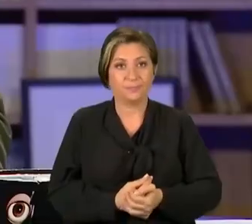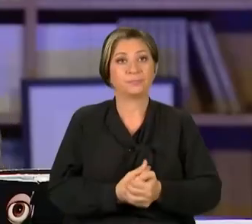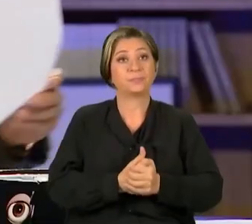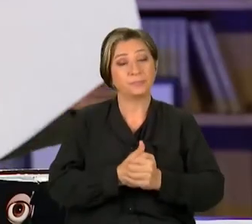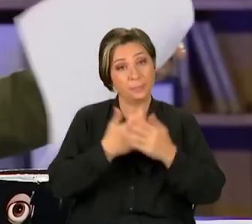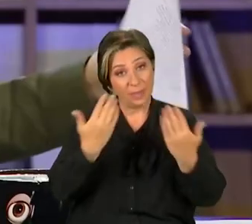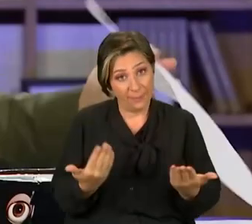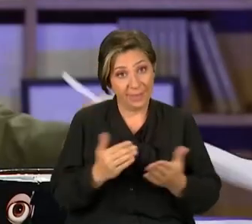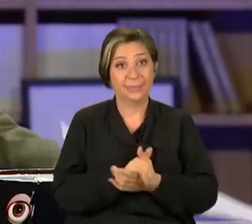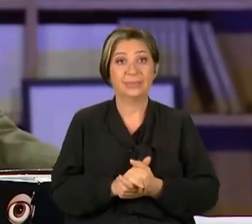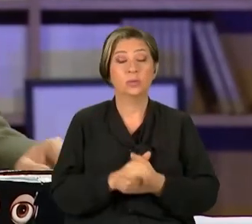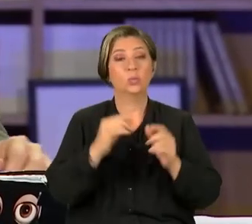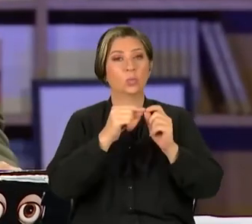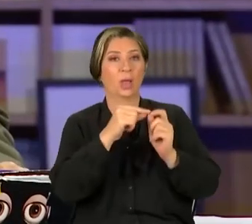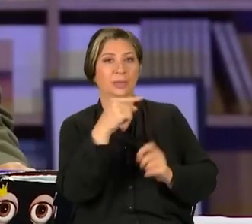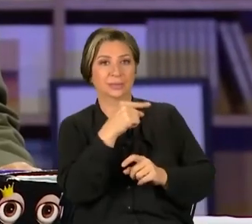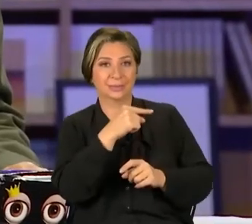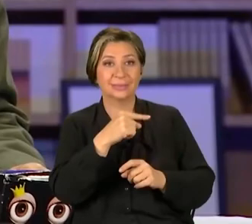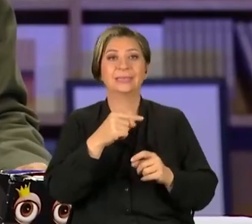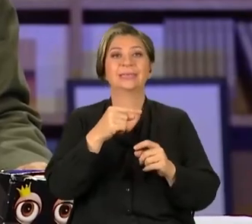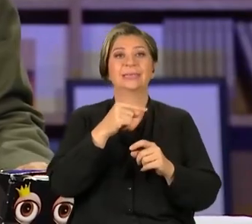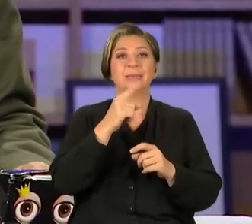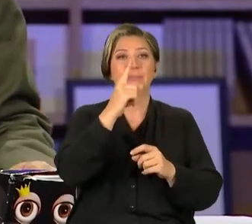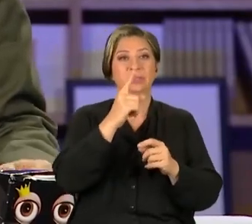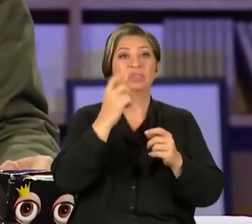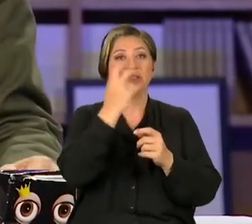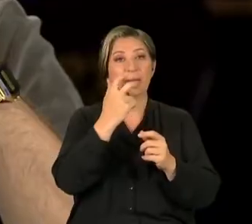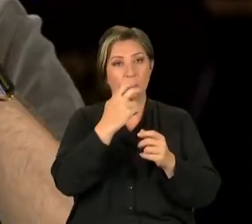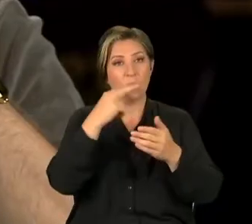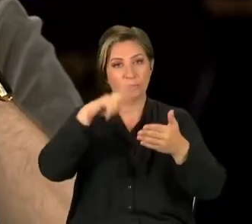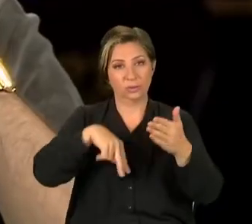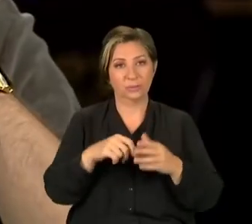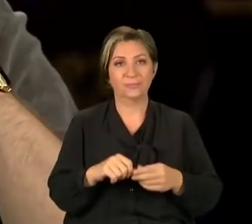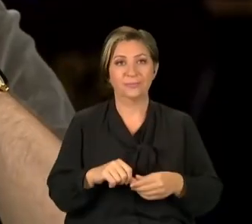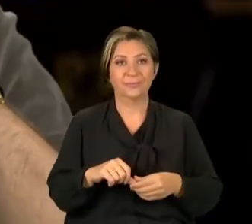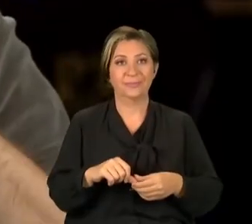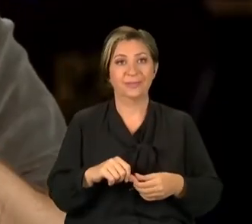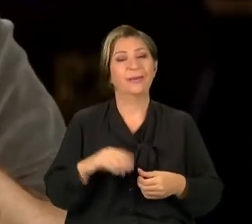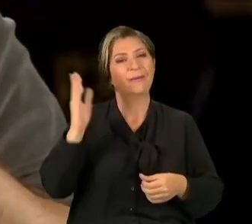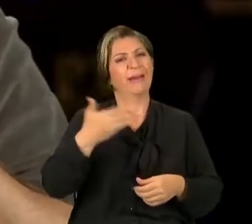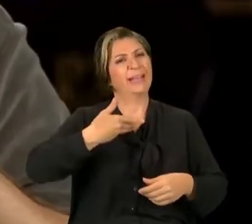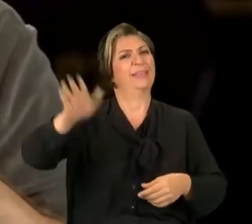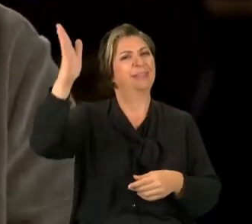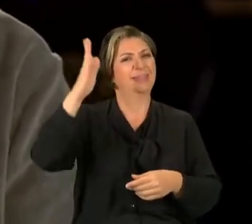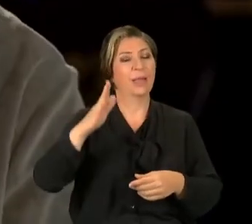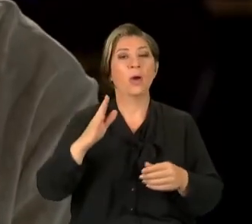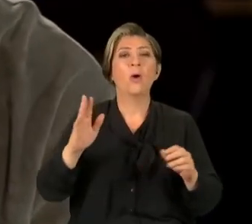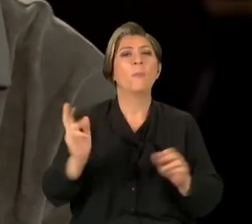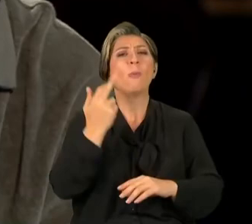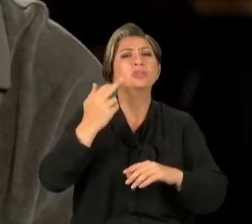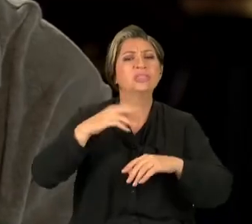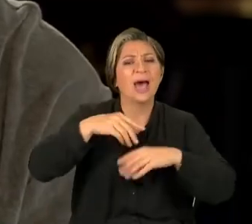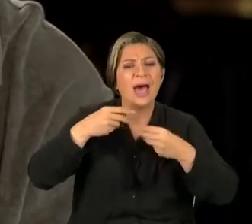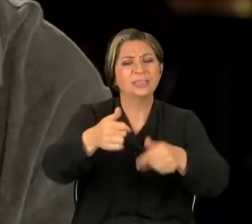şimdi Burak'tan Burak king'den okuyacağım var git boş yere